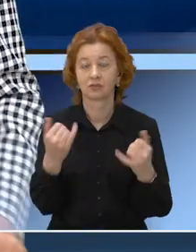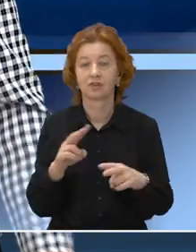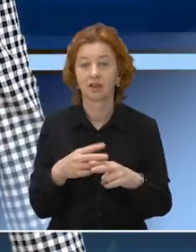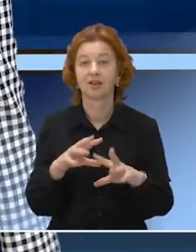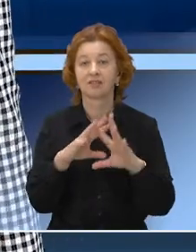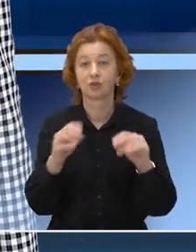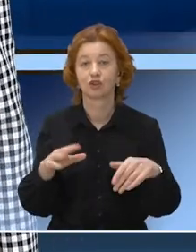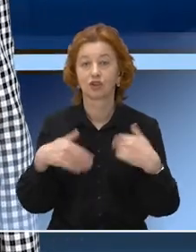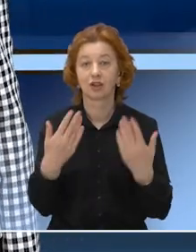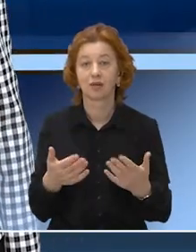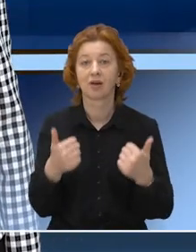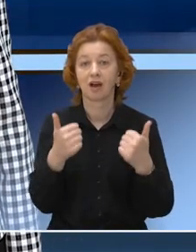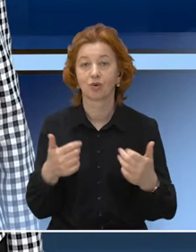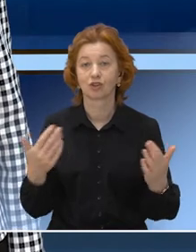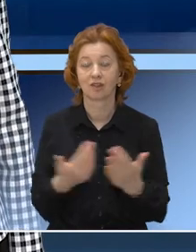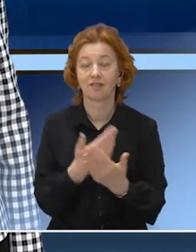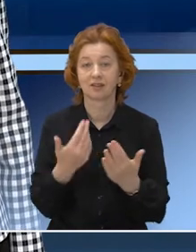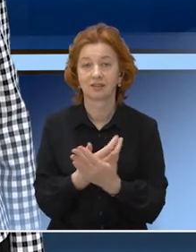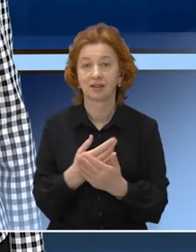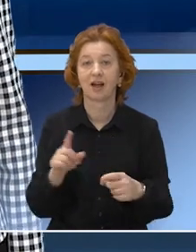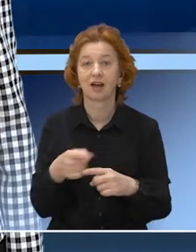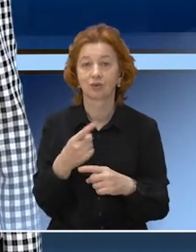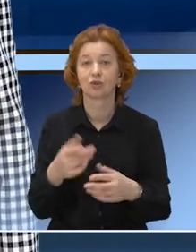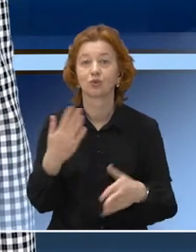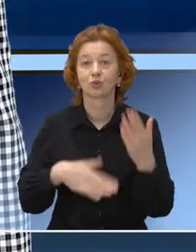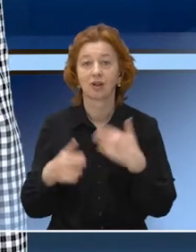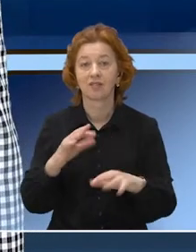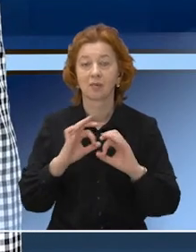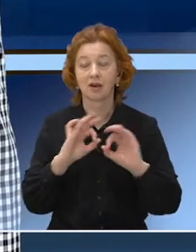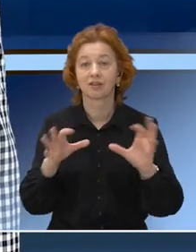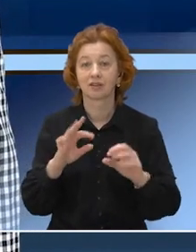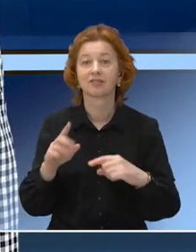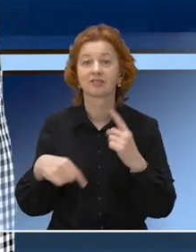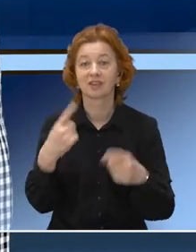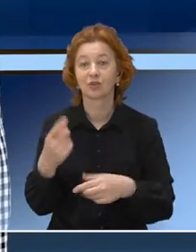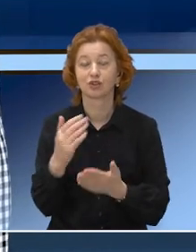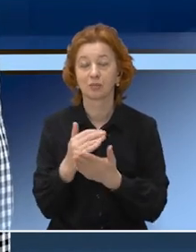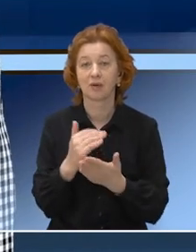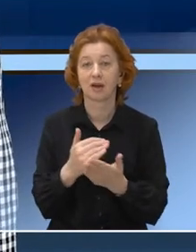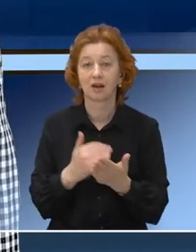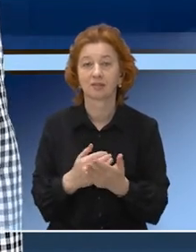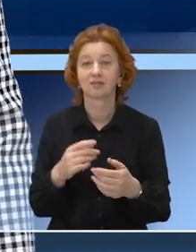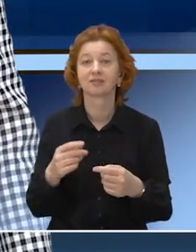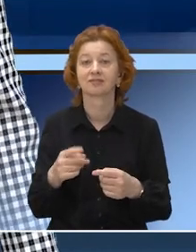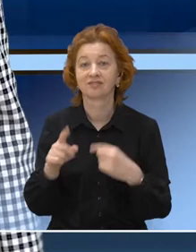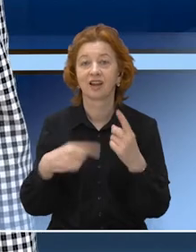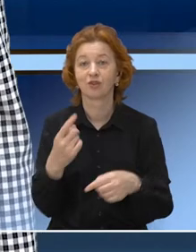На сегодня это все. Мы желаем вам только хороших новостей, о которых с удовольствием расскажем в нашей следующей программе.